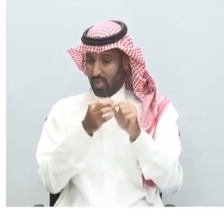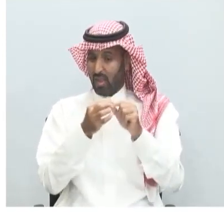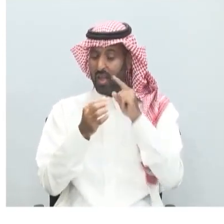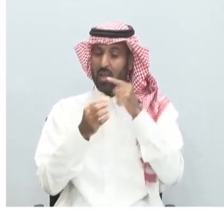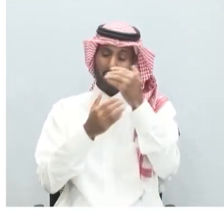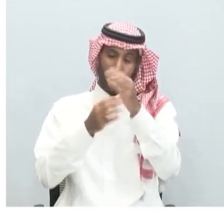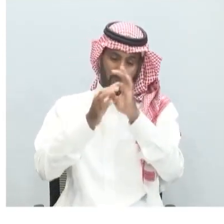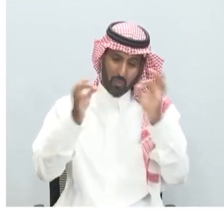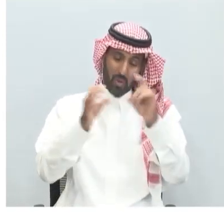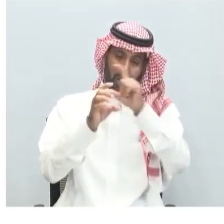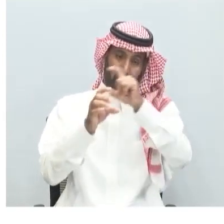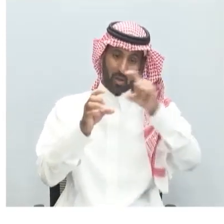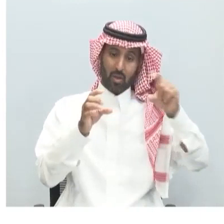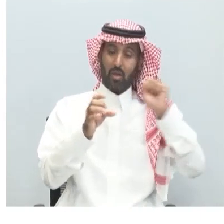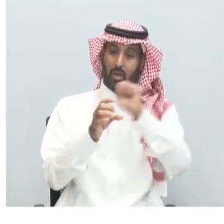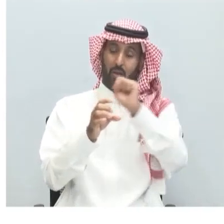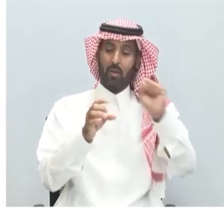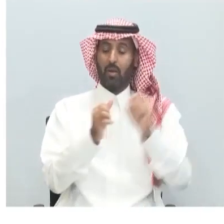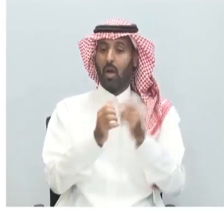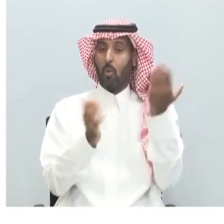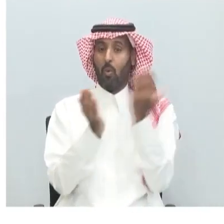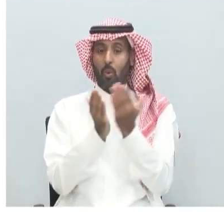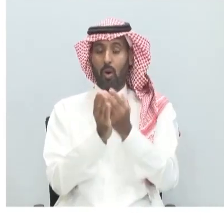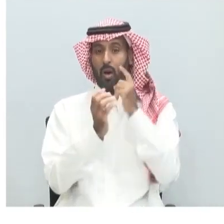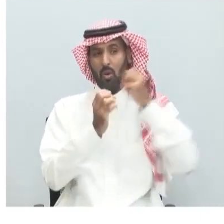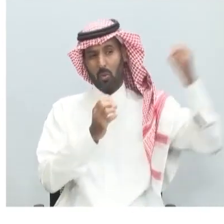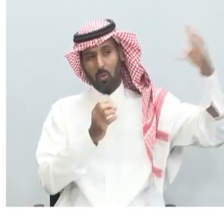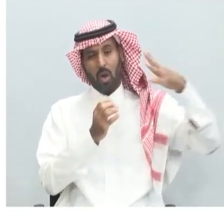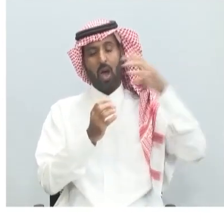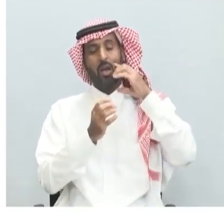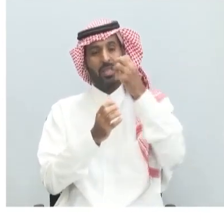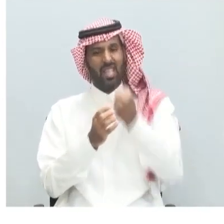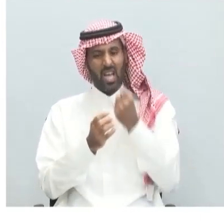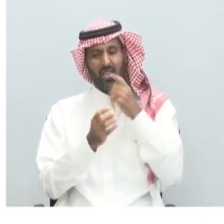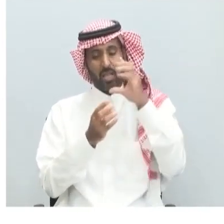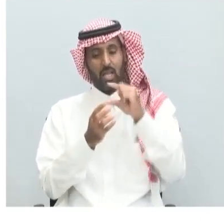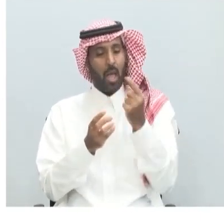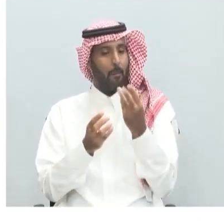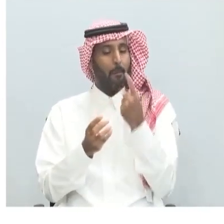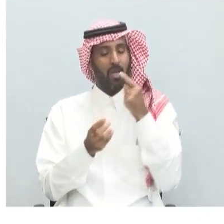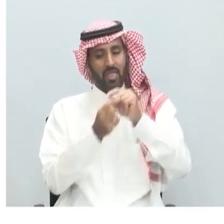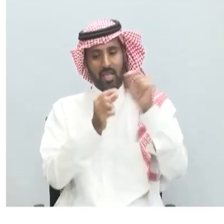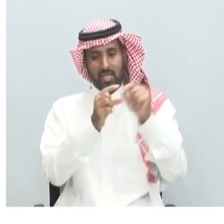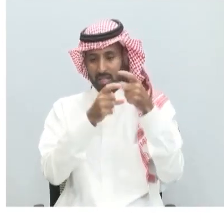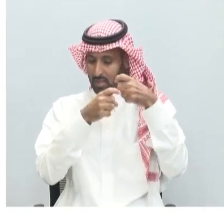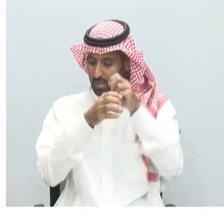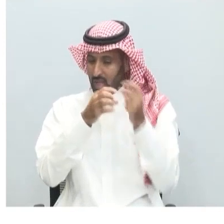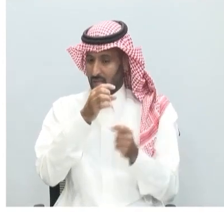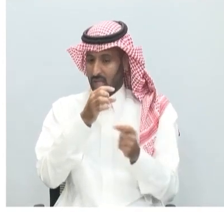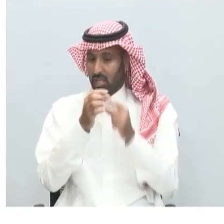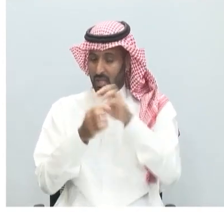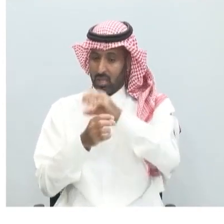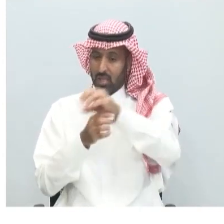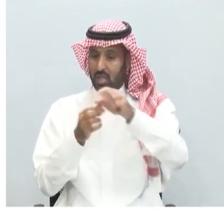خاص به كانت دروس عندنا الضوء طاقه الكم نظريه الكم والذره والان وصلنا الى